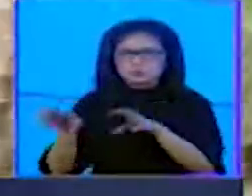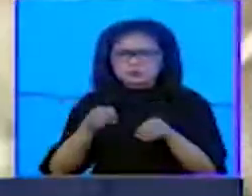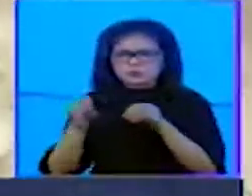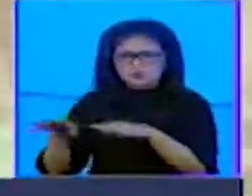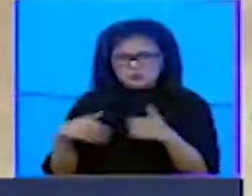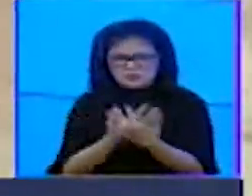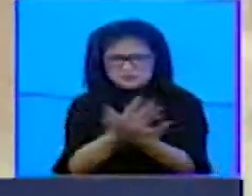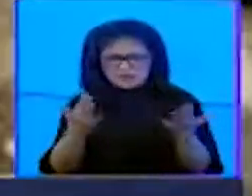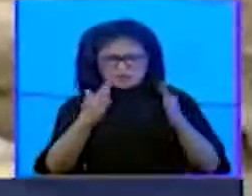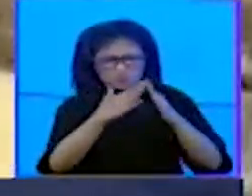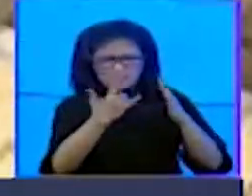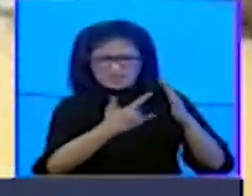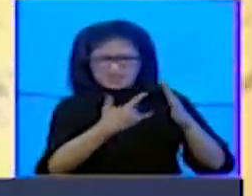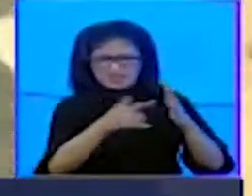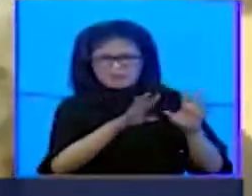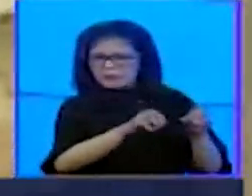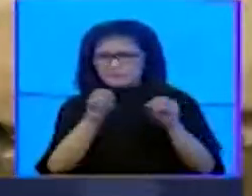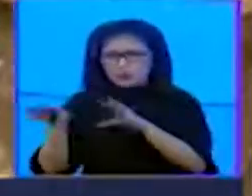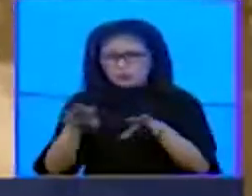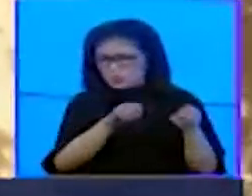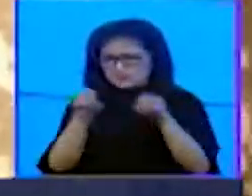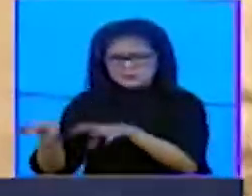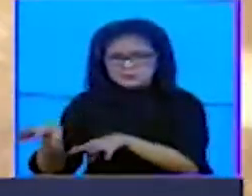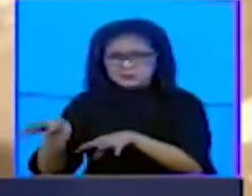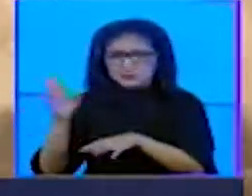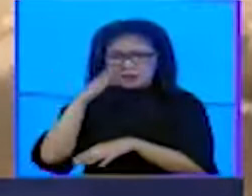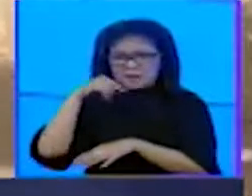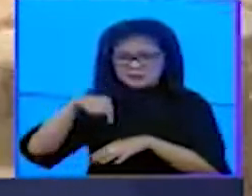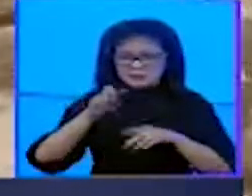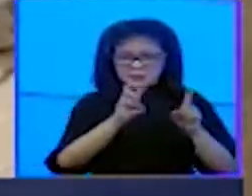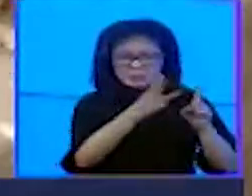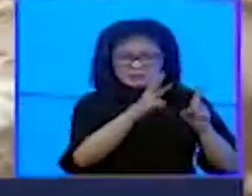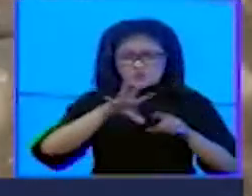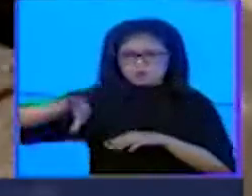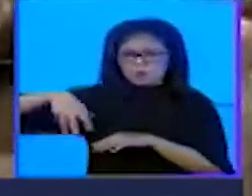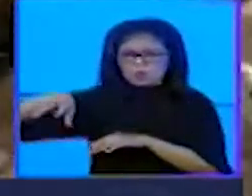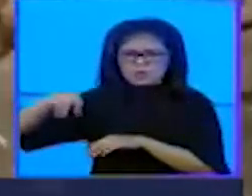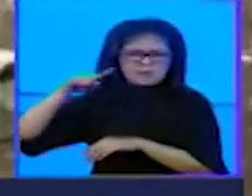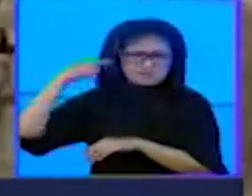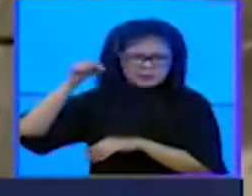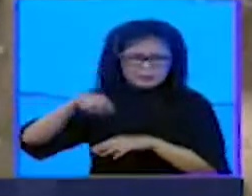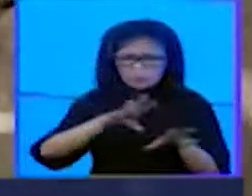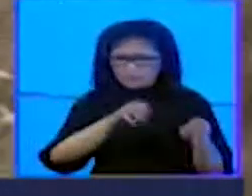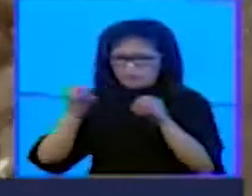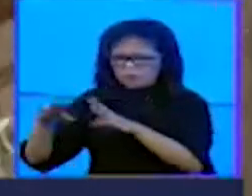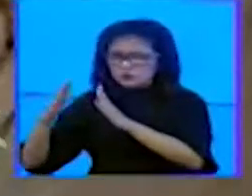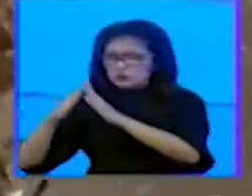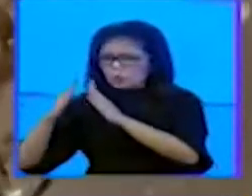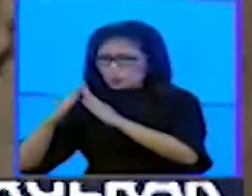bencana tanah bergerak. Sejauh ini sudah ada 13 kepala keluarga yang harus mengungsi akibat rumah mereka rusak dampak dari